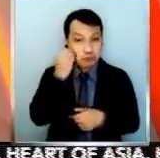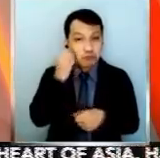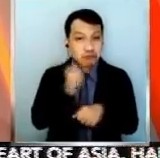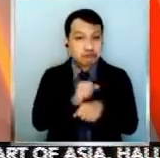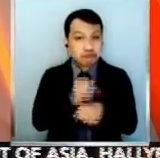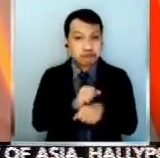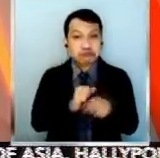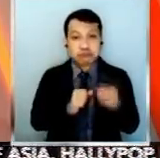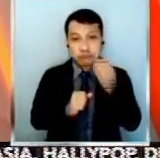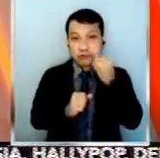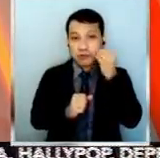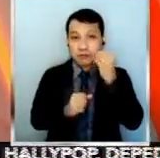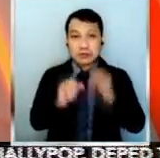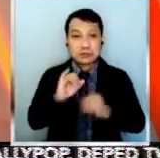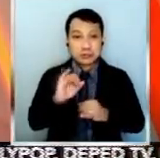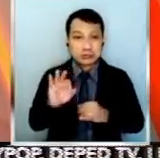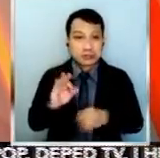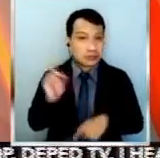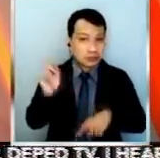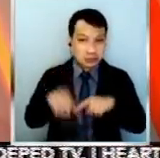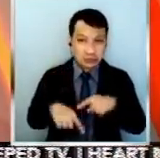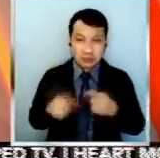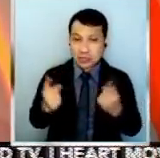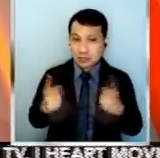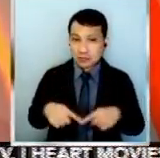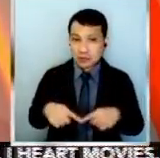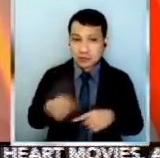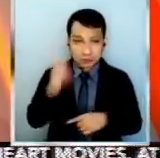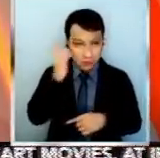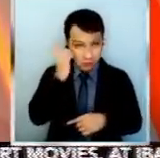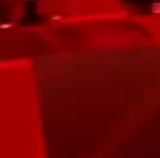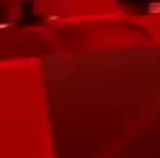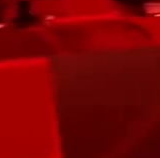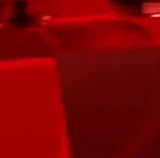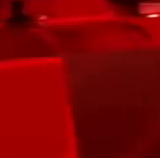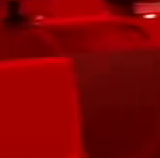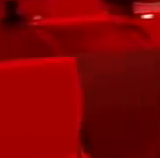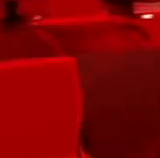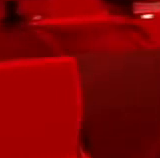Kung hindi makakaya yun. Dano Tingkong, kung nakatutok, 24 oras.